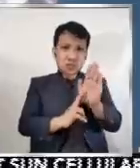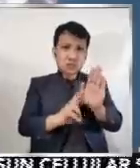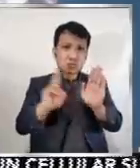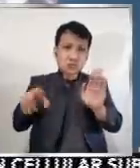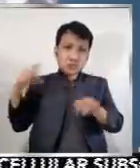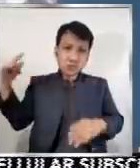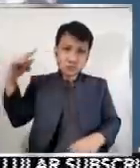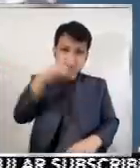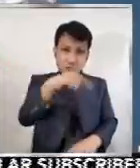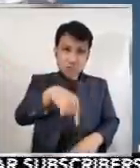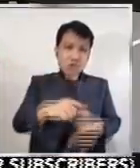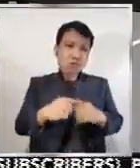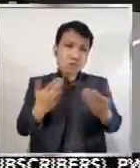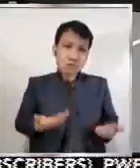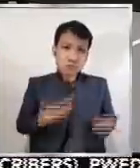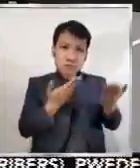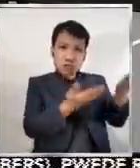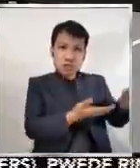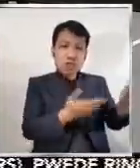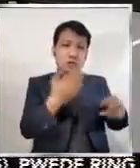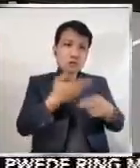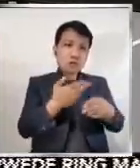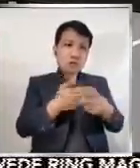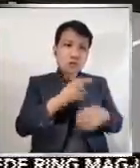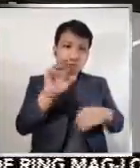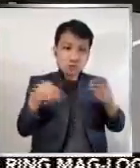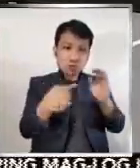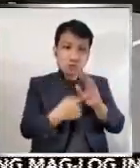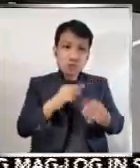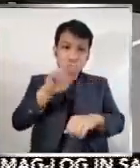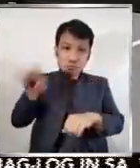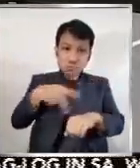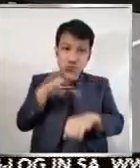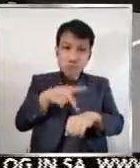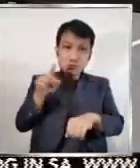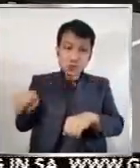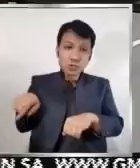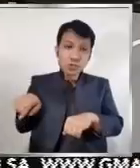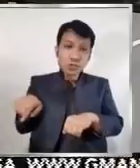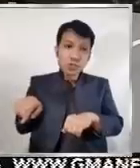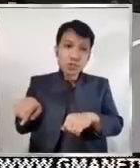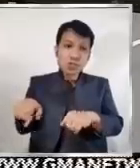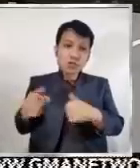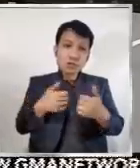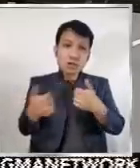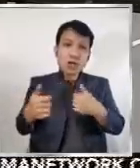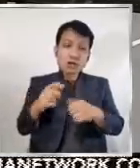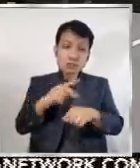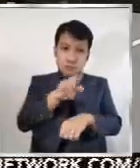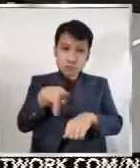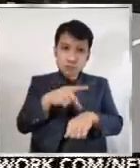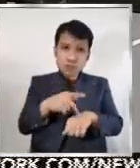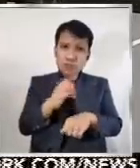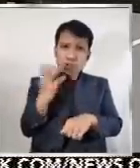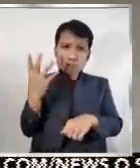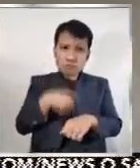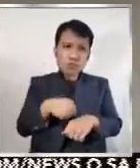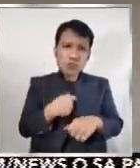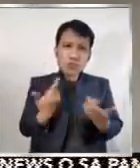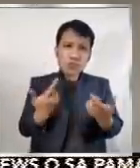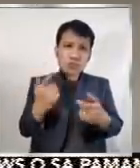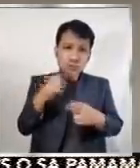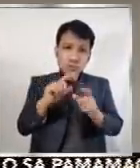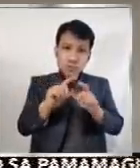Kaya mungkahin nila ang pangalang binabanggit ang Pilipinas at nasa pambansang wika. Gusto raw nila ng pangalang